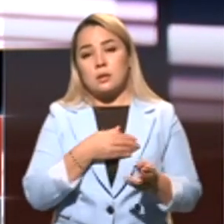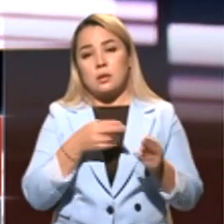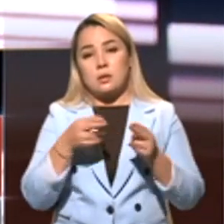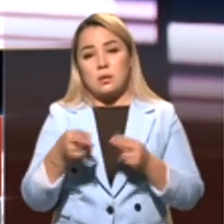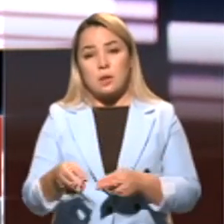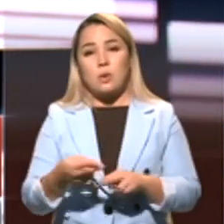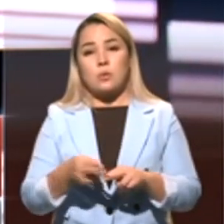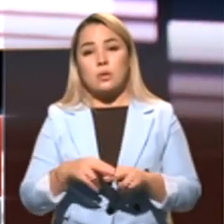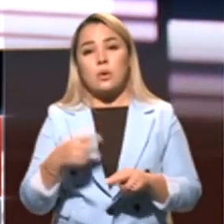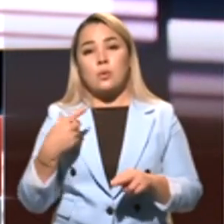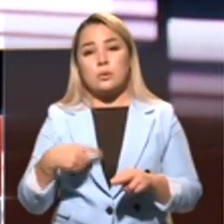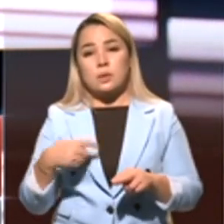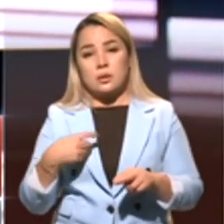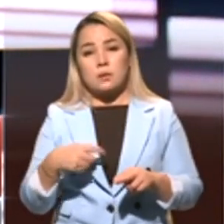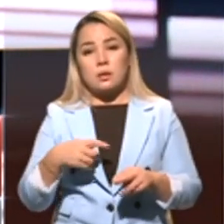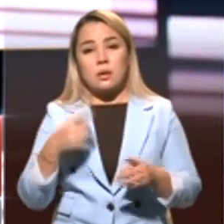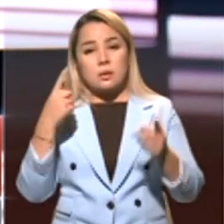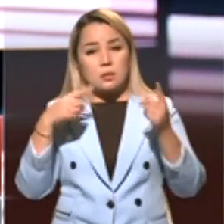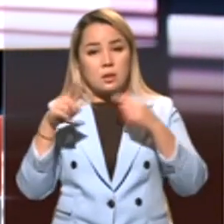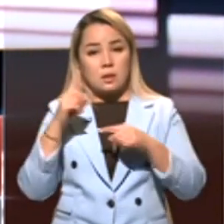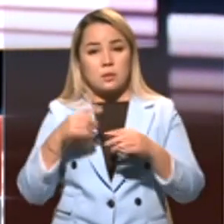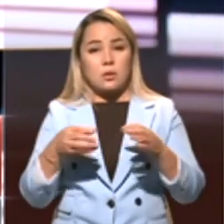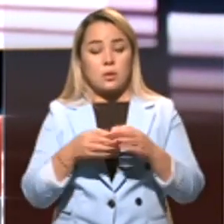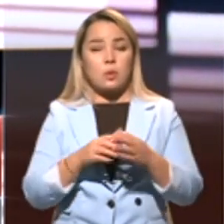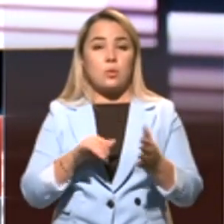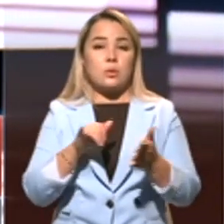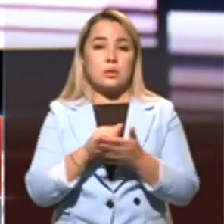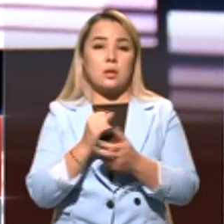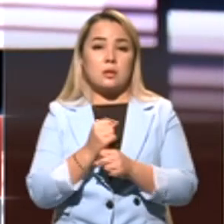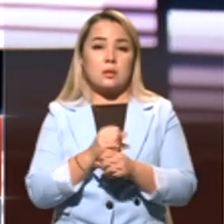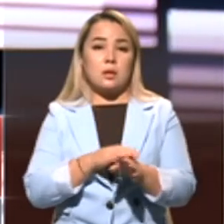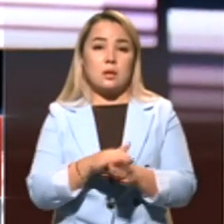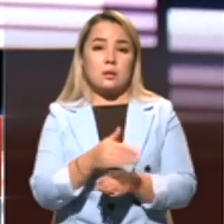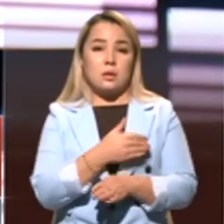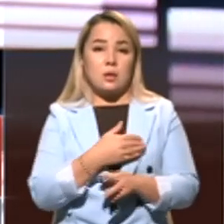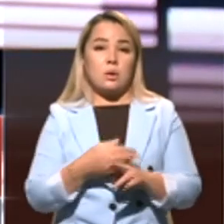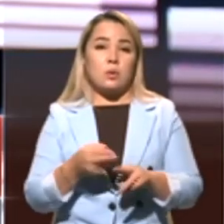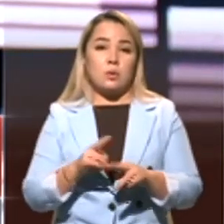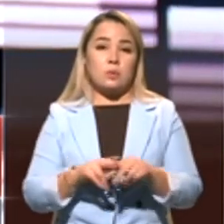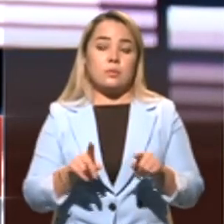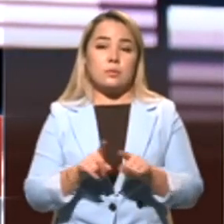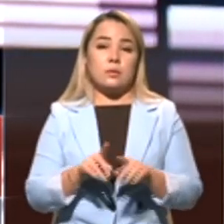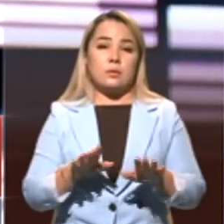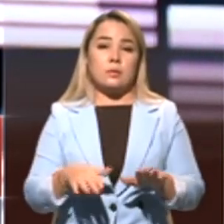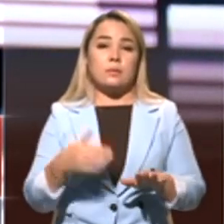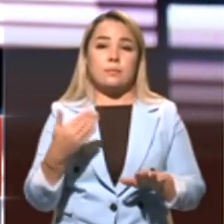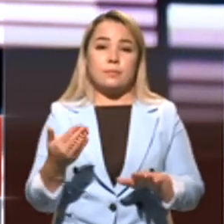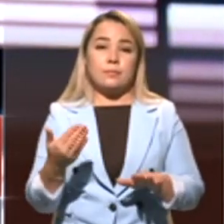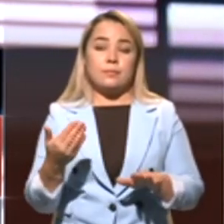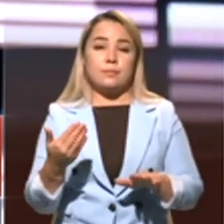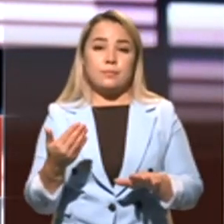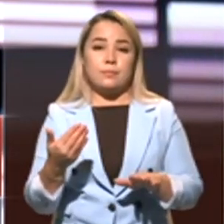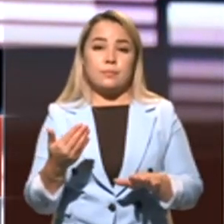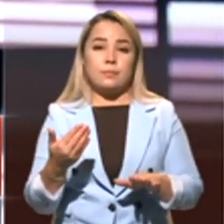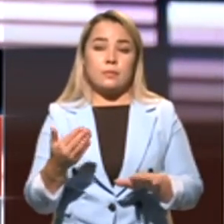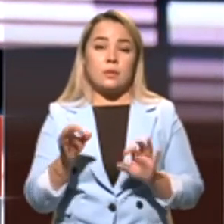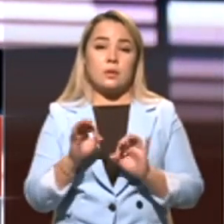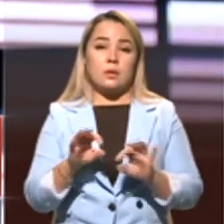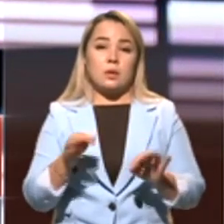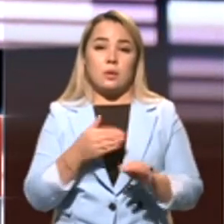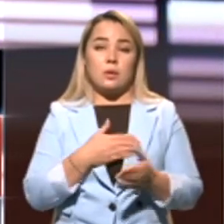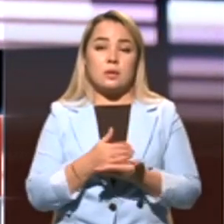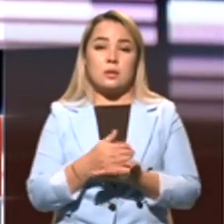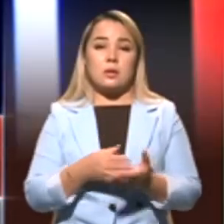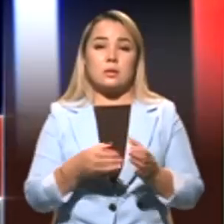өйткені өздерінің идеяларын, үстемдіктерін орнатқысы келеді. Енді осы жерде енді жаңағы спикер айтқандай,